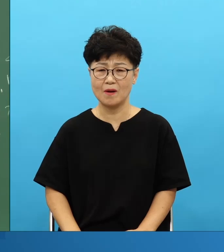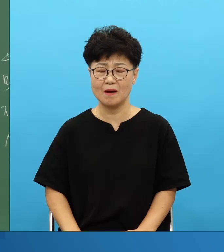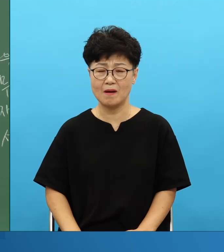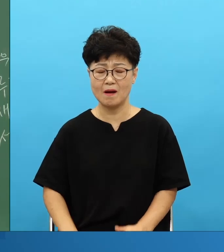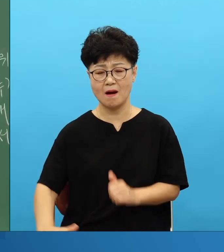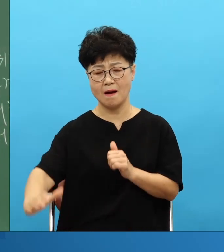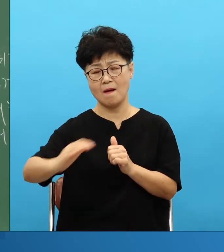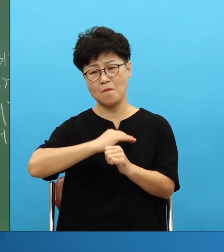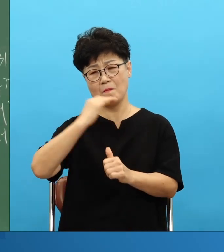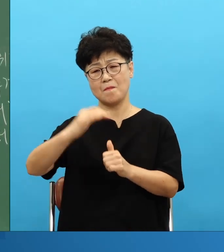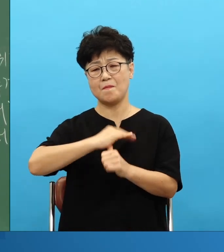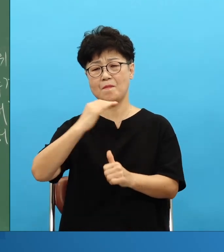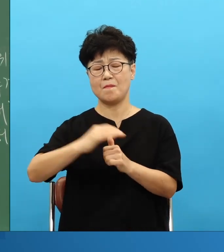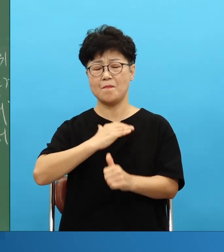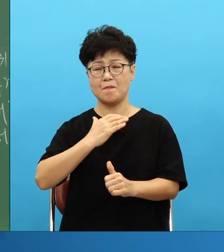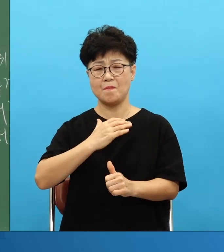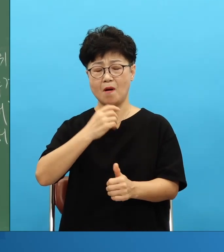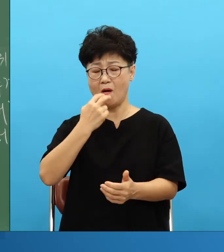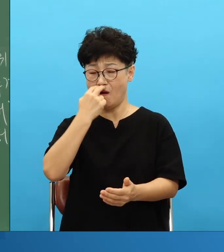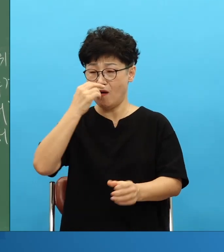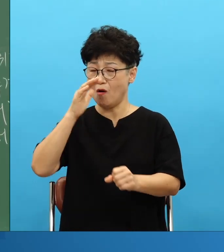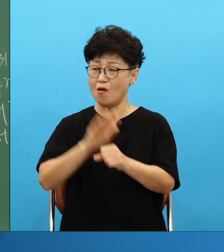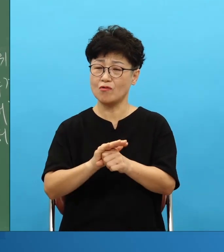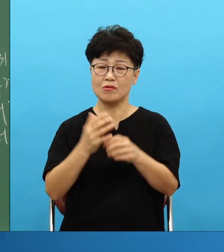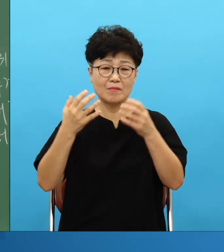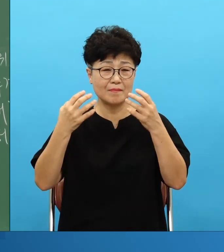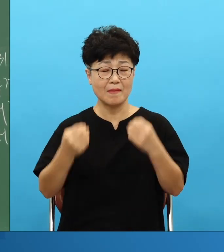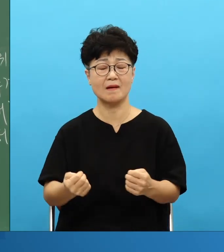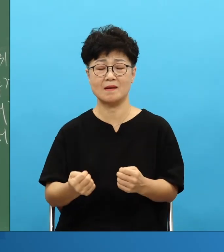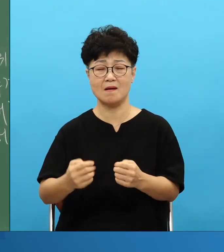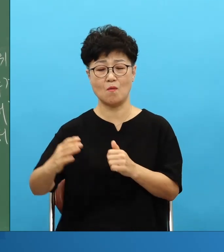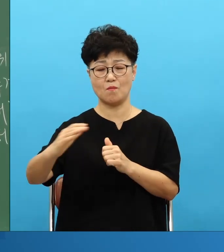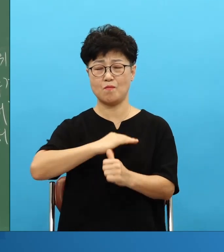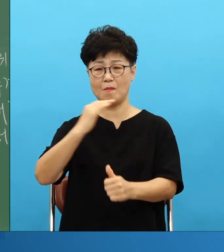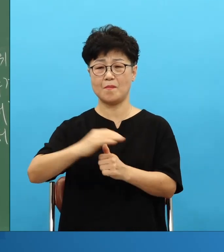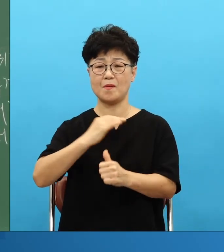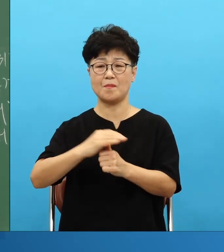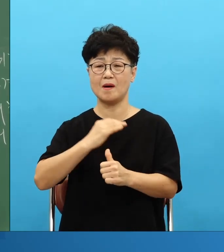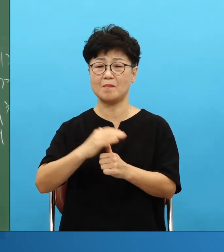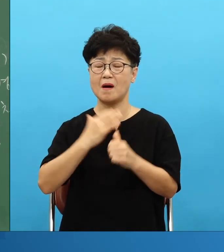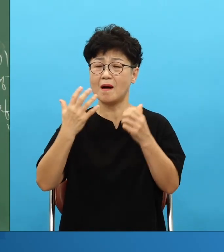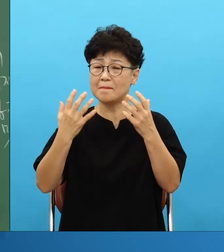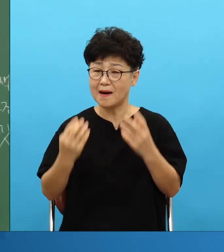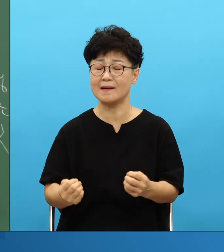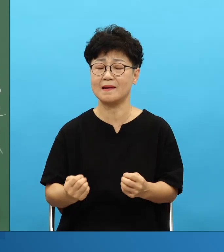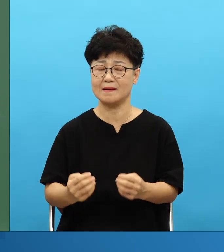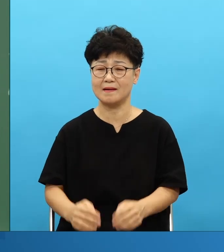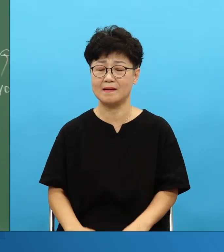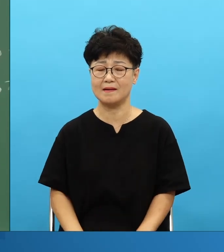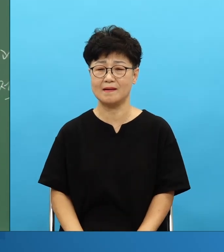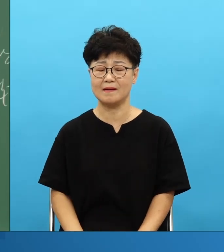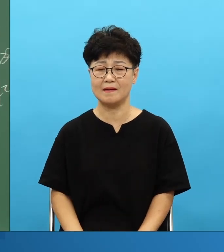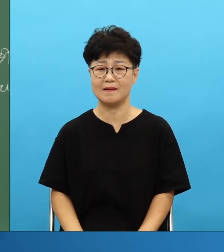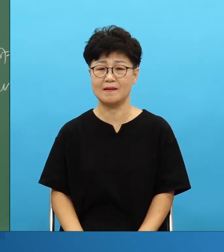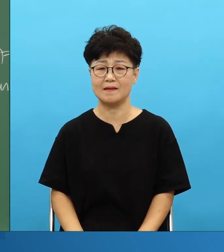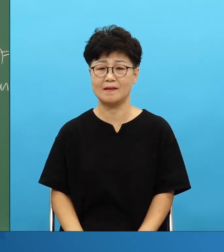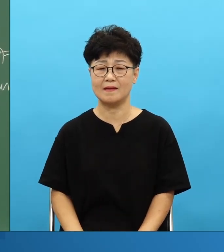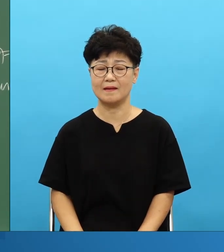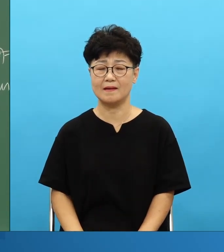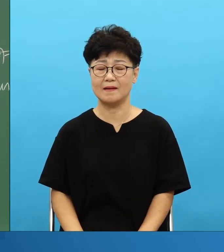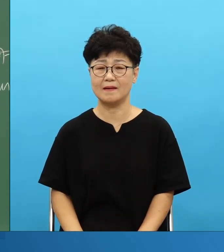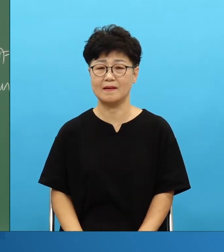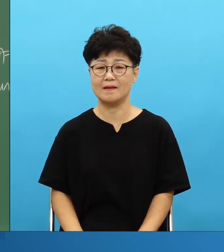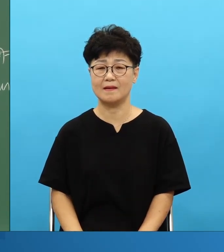안 소리를 계속하니까요. 그거 다 들으면 죽어요. Because all around me, people are saying things that make no sense. If I had to listen to all of that, I'd probably die.